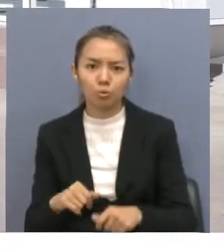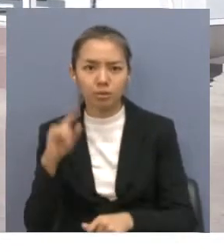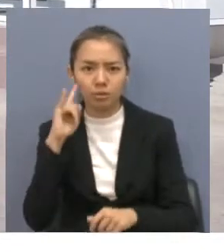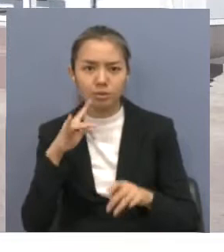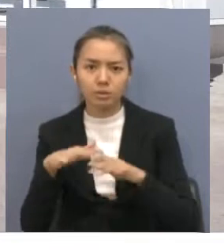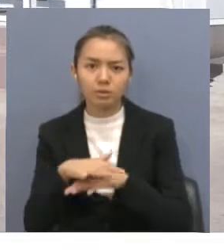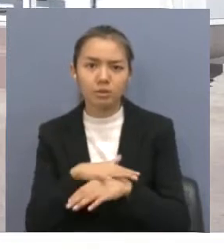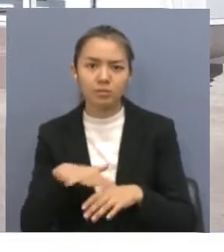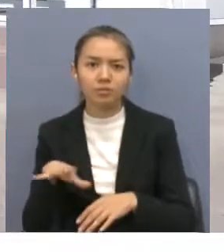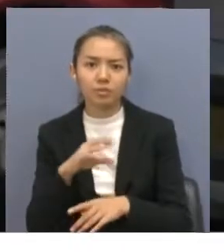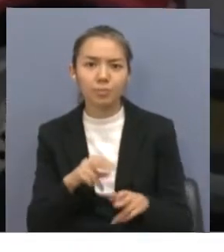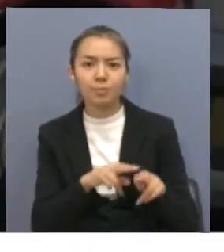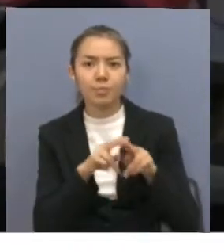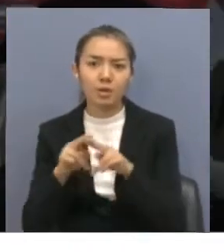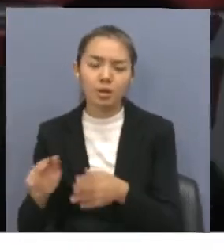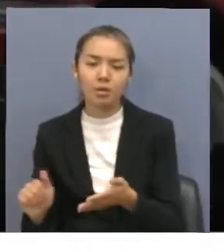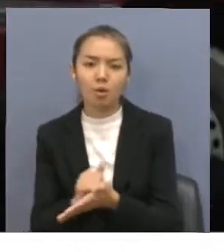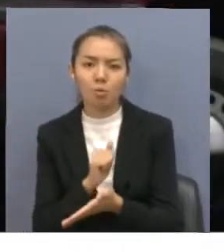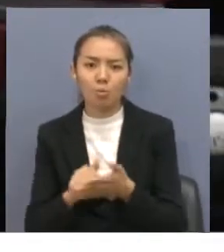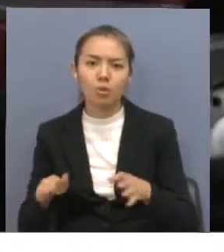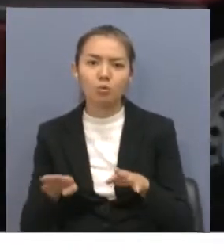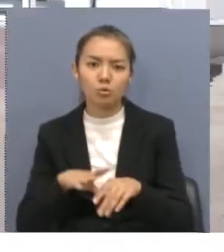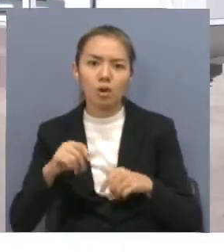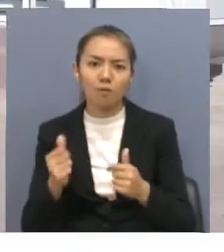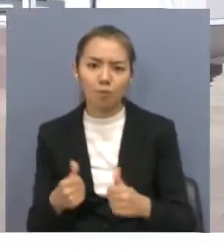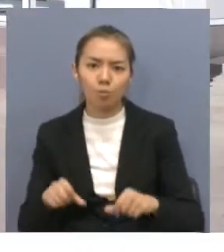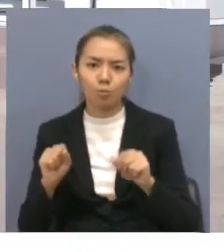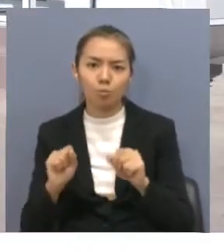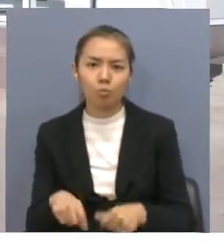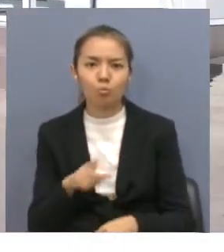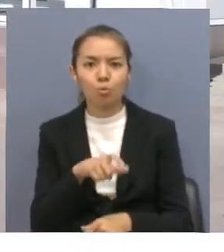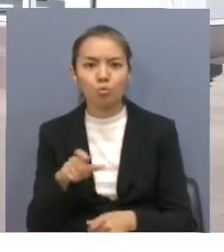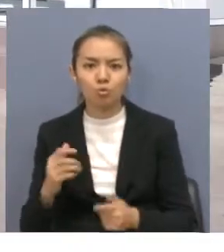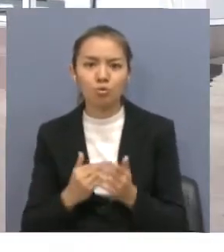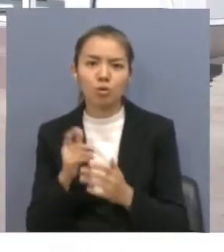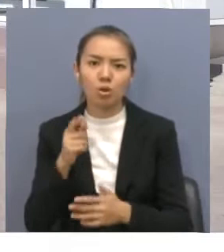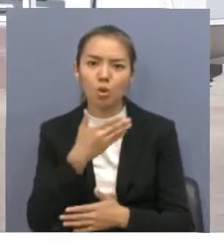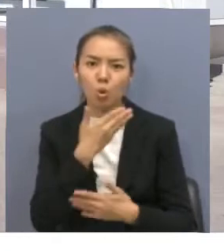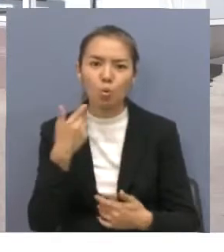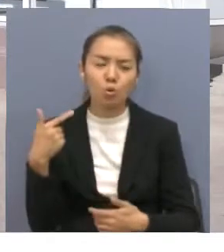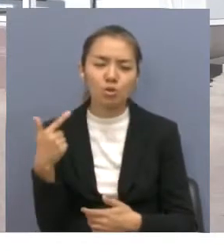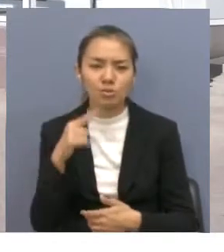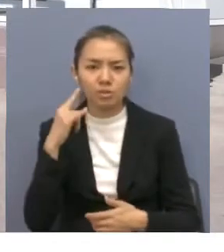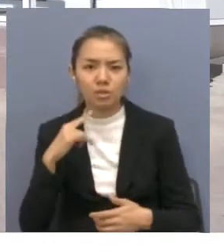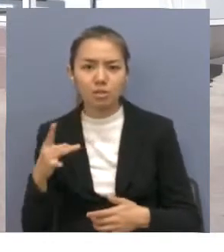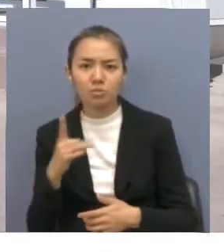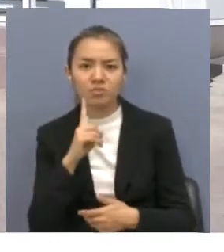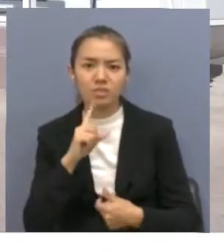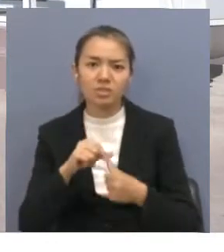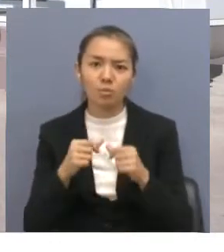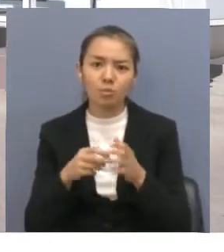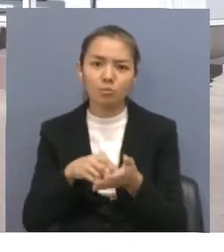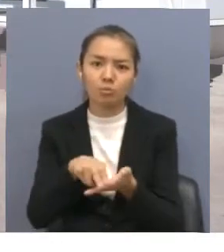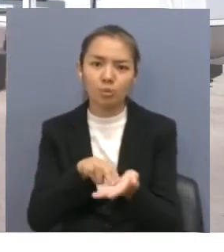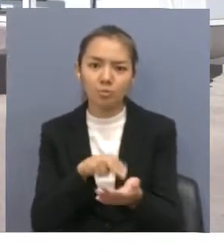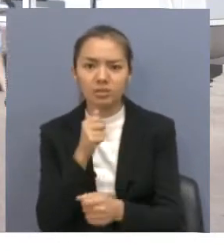Қазақстаннан тысқары жерге қоныс аудару үшін құжаттарды да рәсімдейміз. Шетелдіктер мен азаматтығы жоқ адамдарды Қазақстан Республикасында тұрақты тұруға